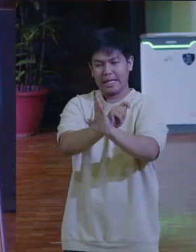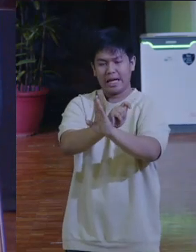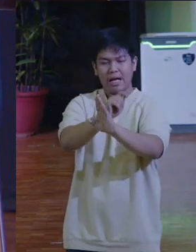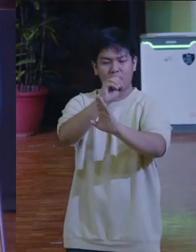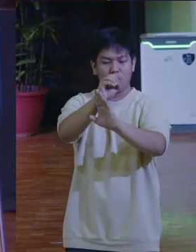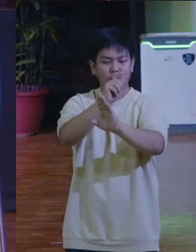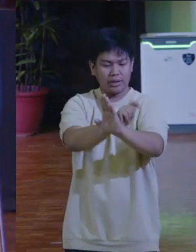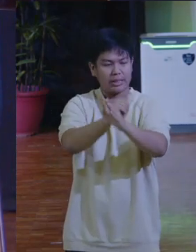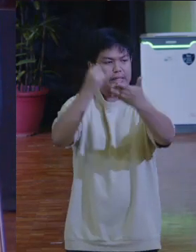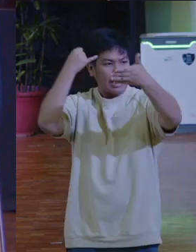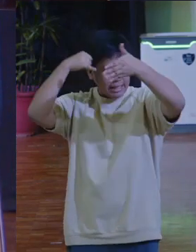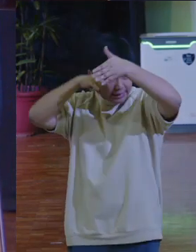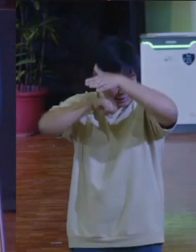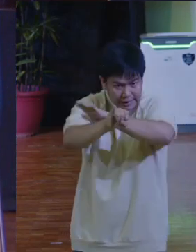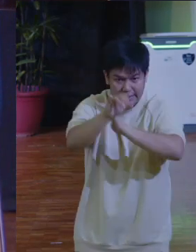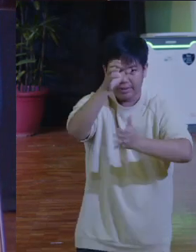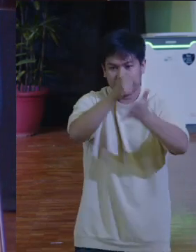Luke